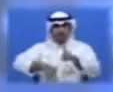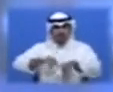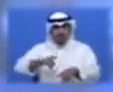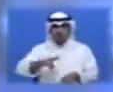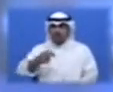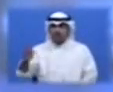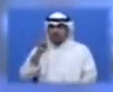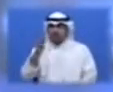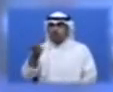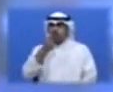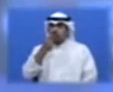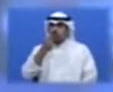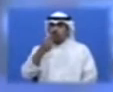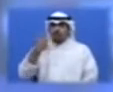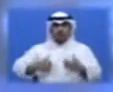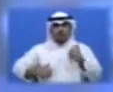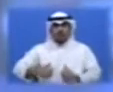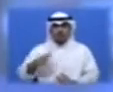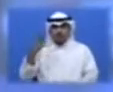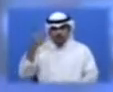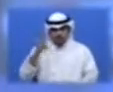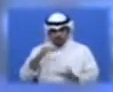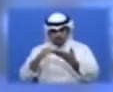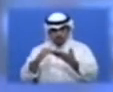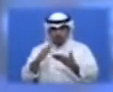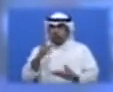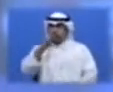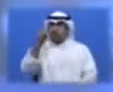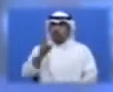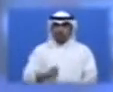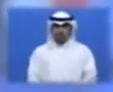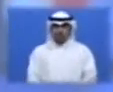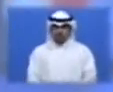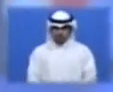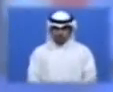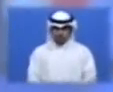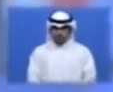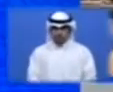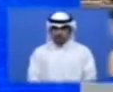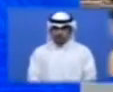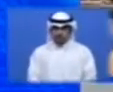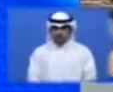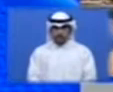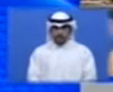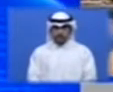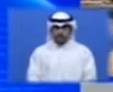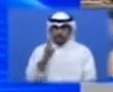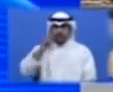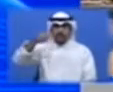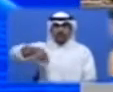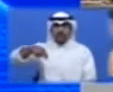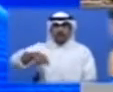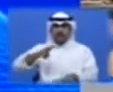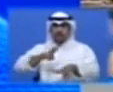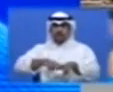المستلزمات الطبية، وأيضا هل أنتم الآن بحاجة إلى مستلزمات طبية أخرى؟ تفضل دكتور محمد. عوائق كثيرة. أولا